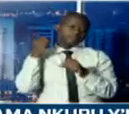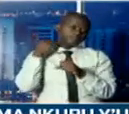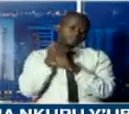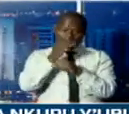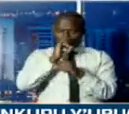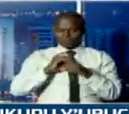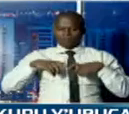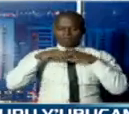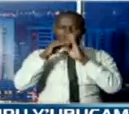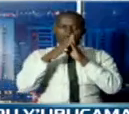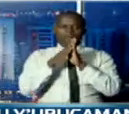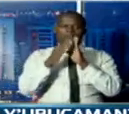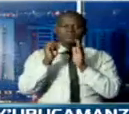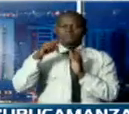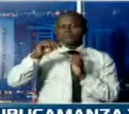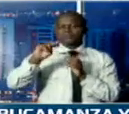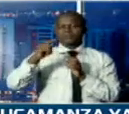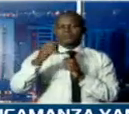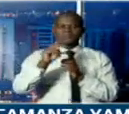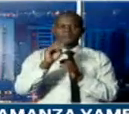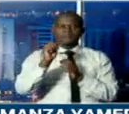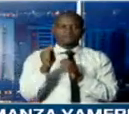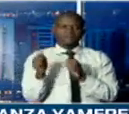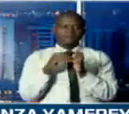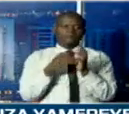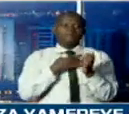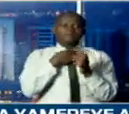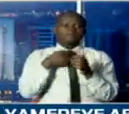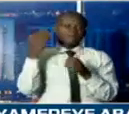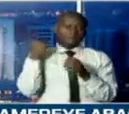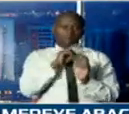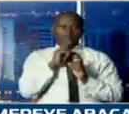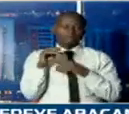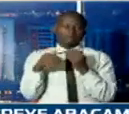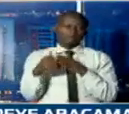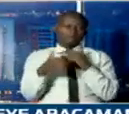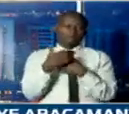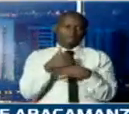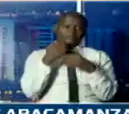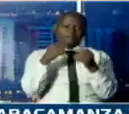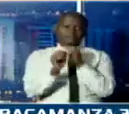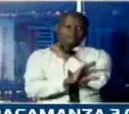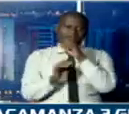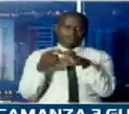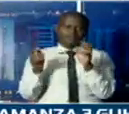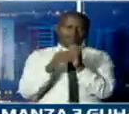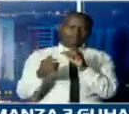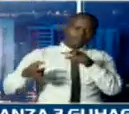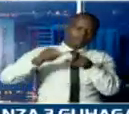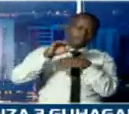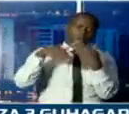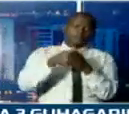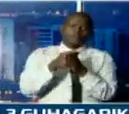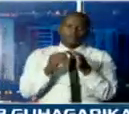Abatutsi bari mu nzu z'impinga nzima, banasure abari abasirikare bakomerekeye ku rugamba rwo kubohora igihugu, hakiyongeraho